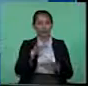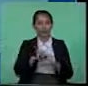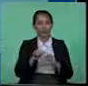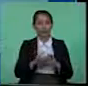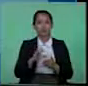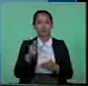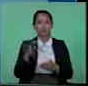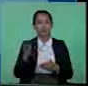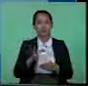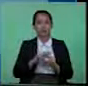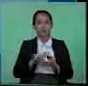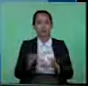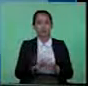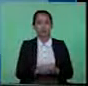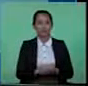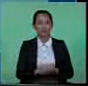16 santimetrga teng.